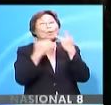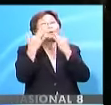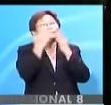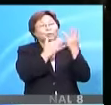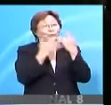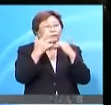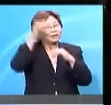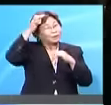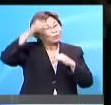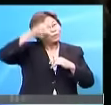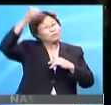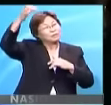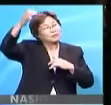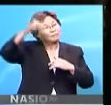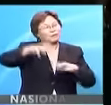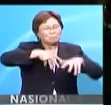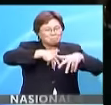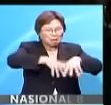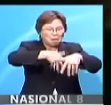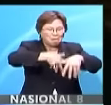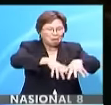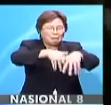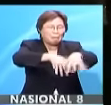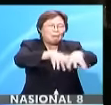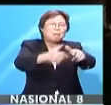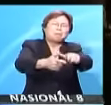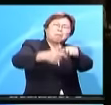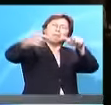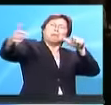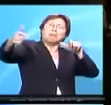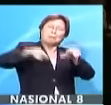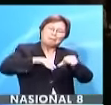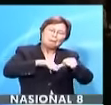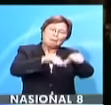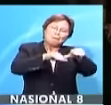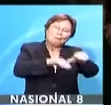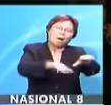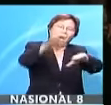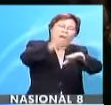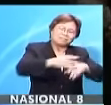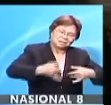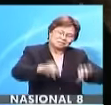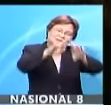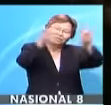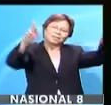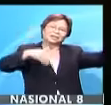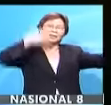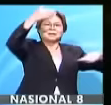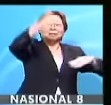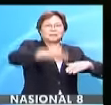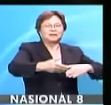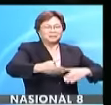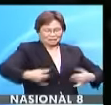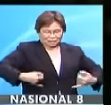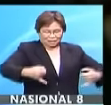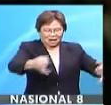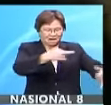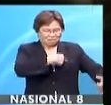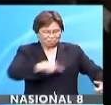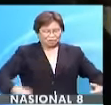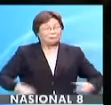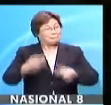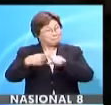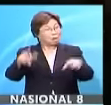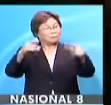berkonsepkan perarakan terbesar pelancongan di atas jalan raya, di depan jalan raja. Tetapi kali ini